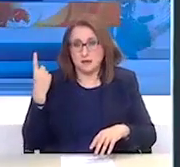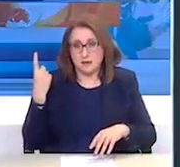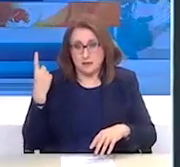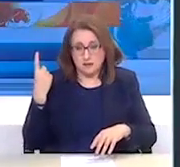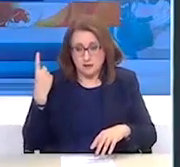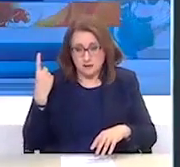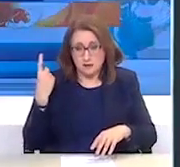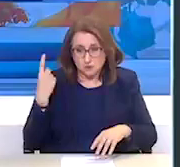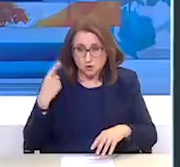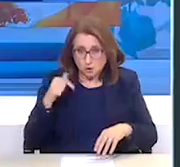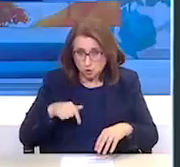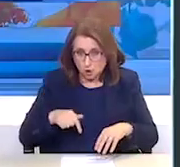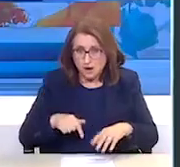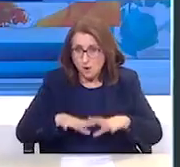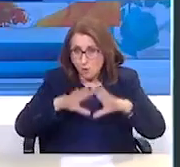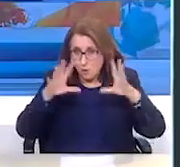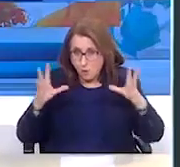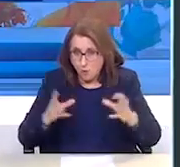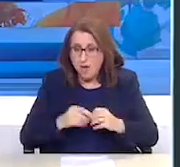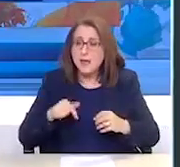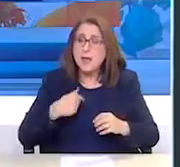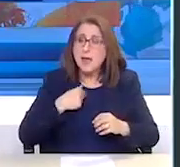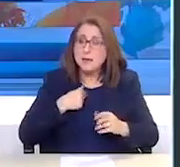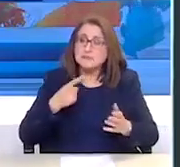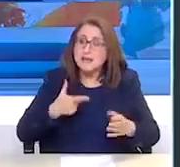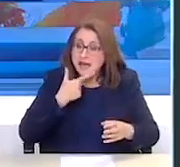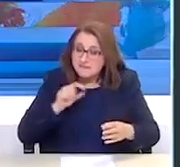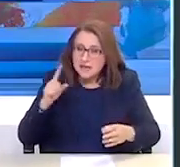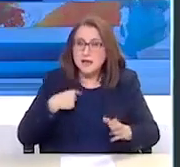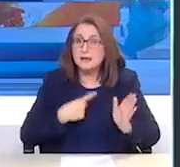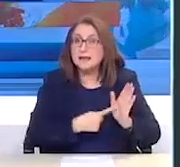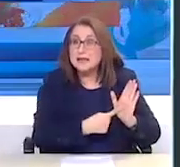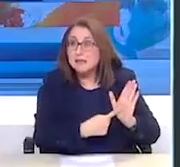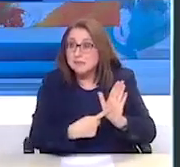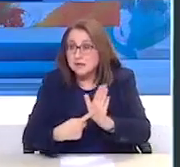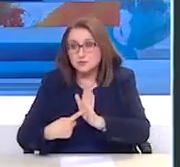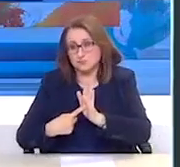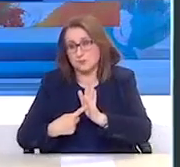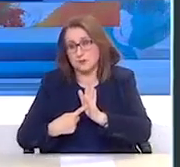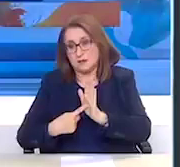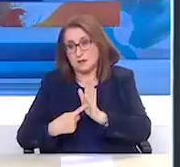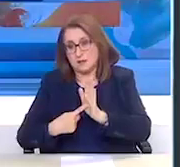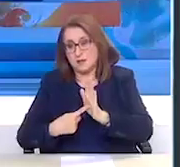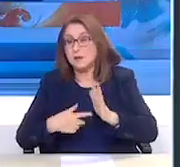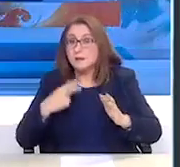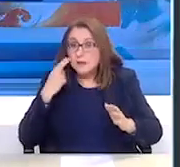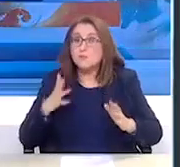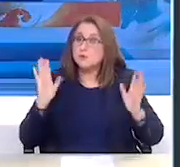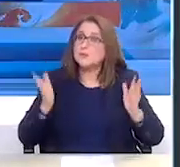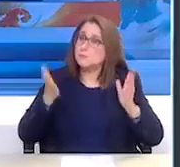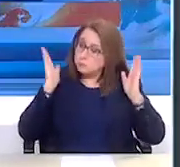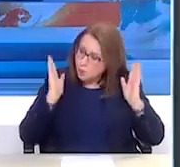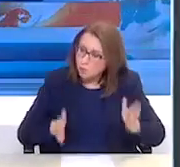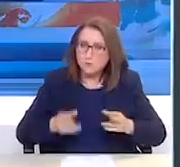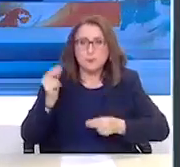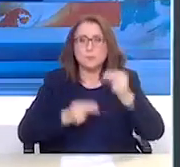καιρό στην πρωτοβάθμια φροντίδα υγείας, να δείξουμε στον κόσμο το πόσο μπορούν να λυθούν τα προβλήματα υγείας